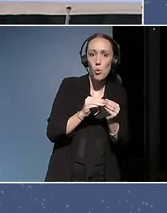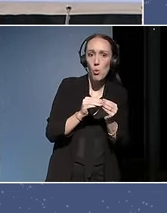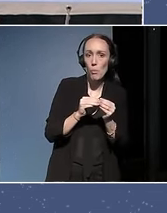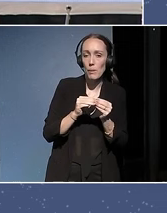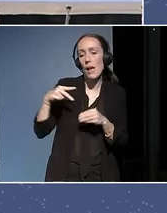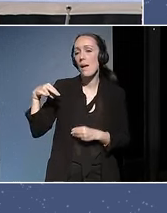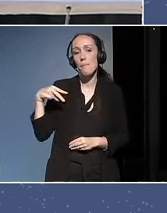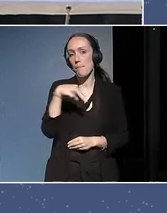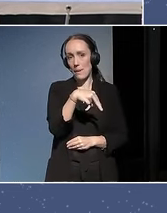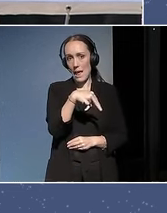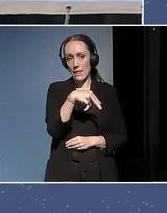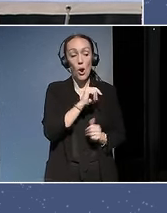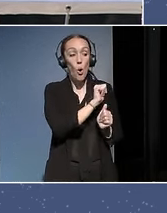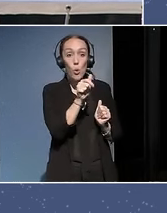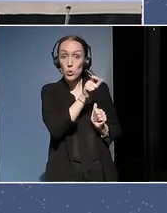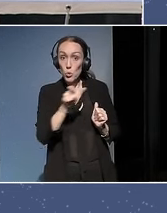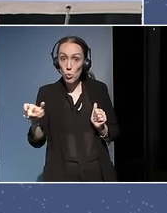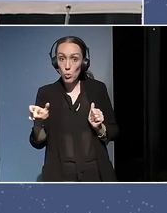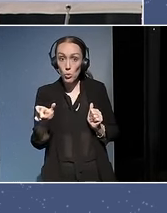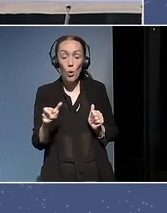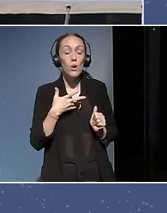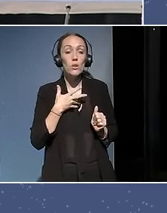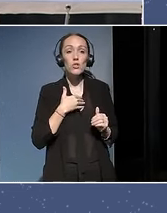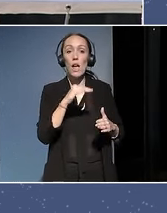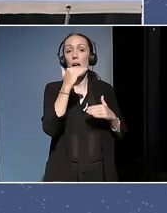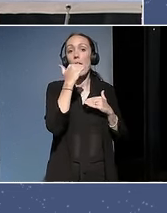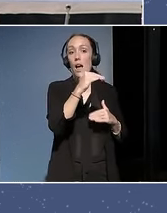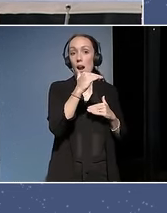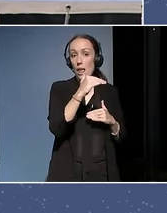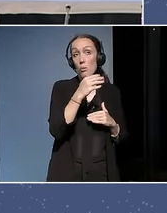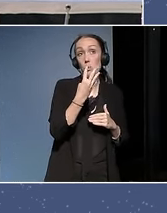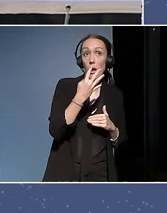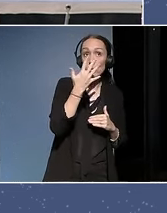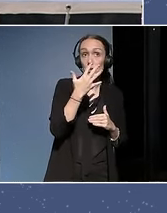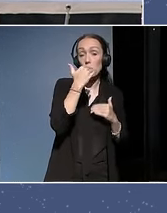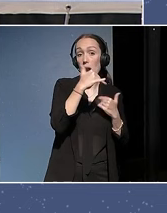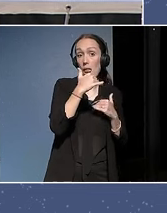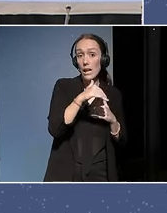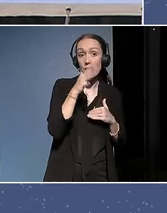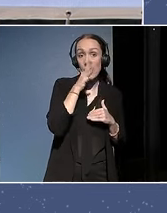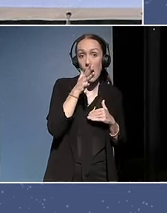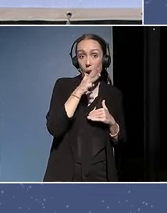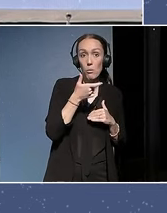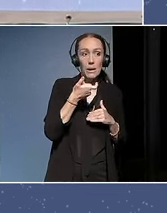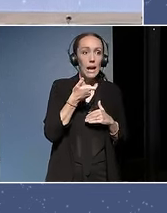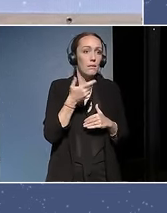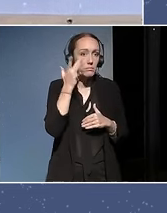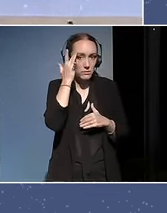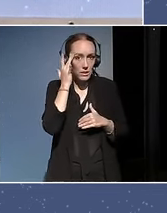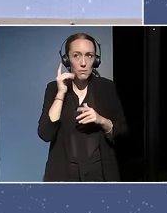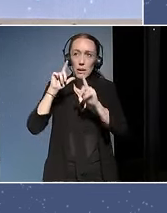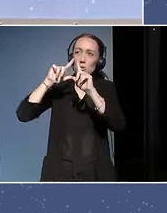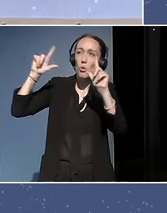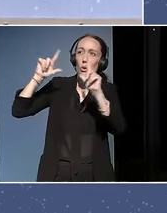2 l ciascuna di acqua perché lì c'è il rischio di disidratarsi fino a 40° sempre con l'aria non ti